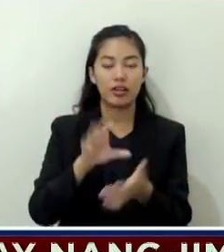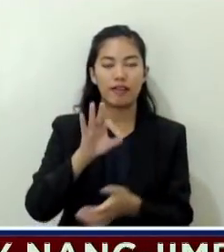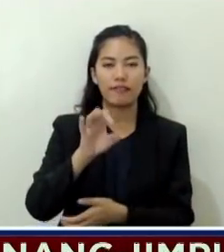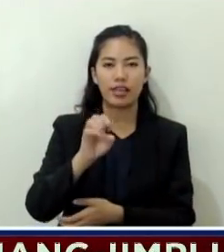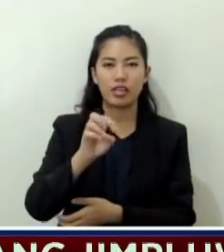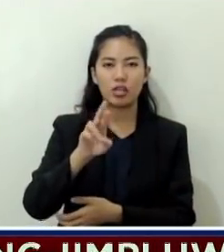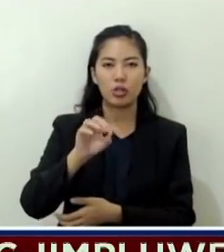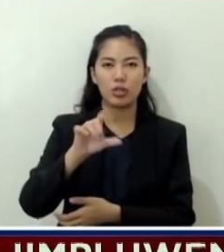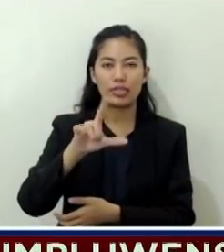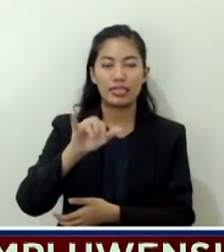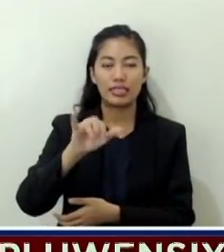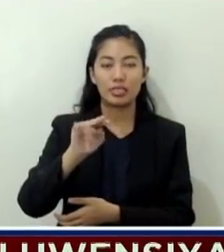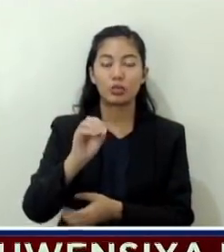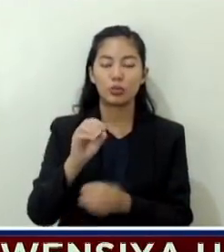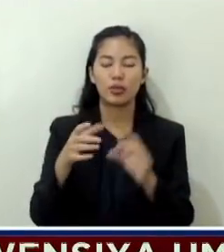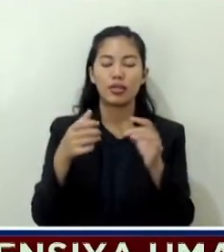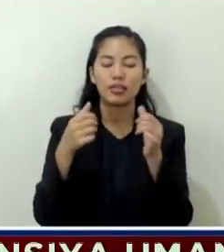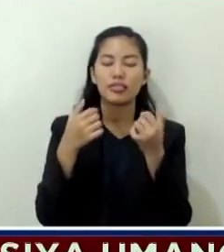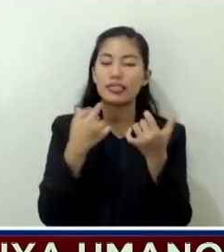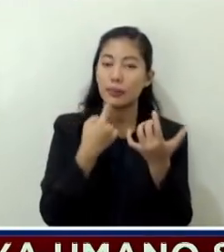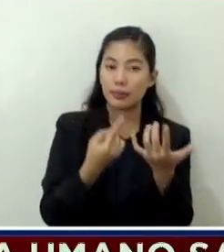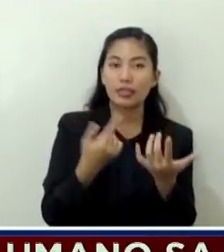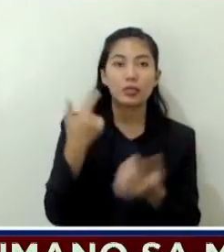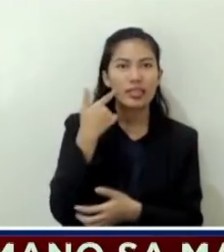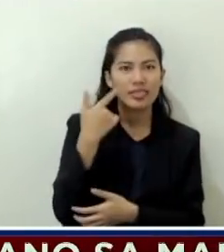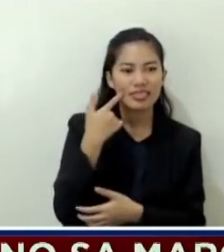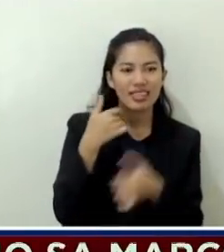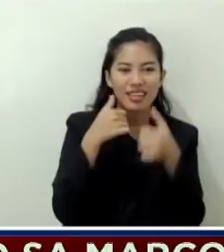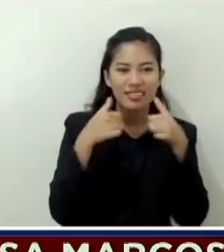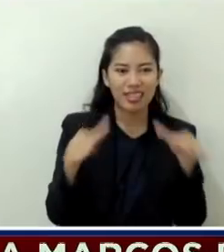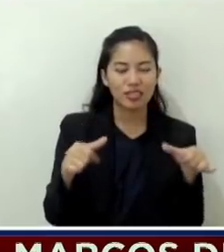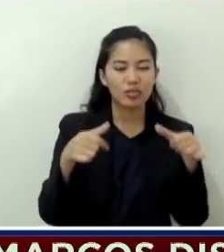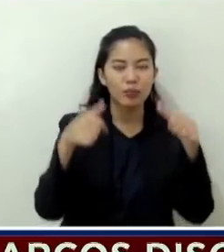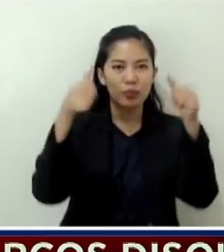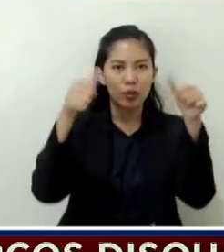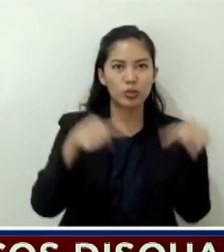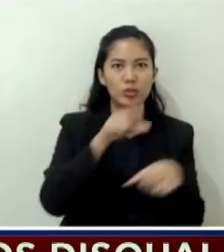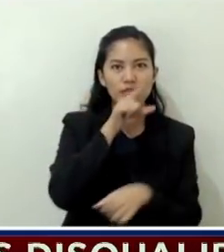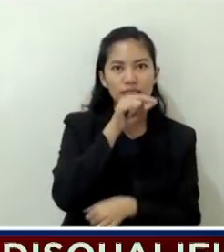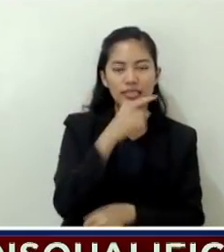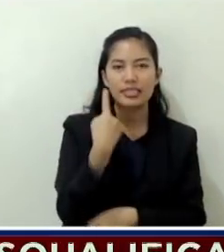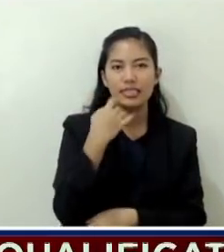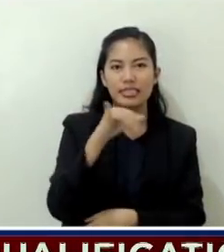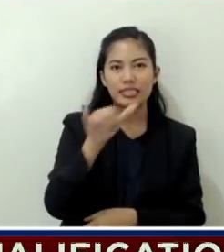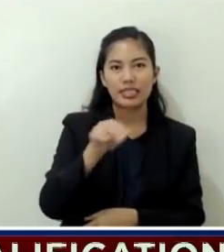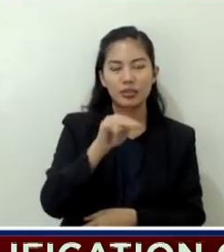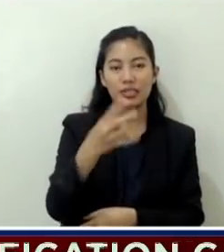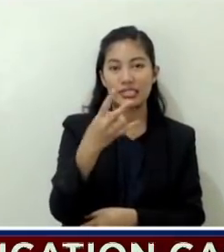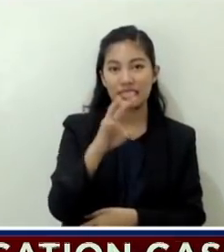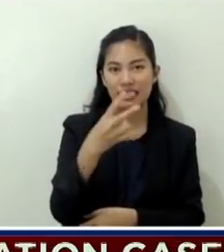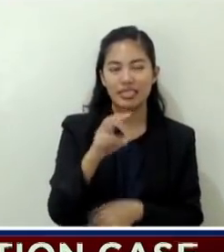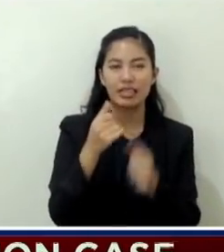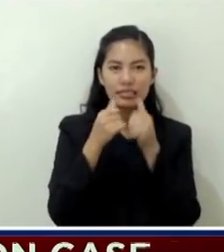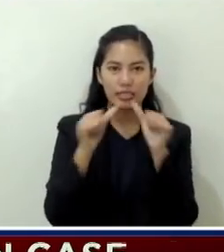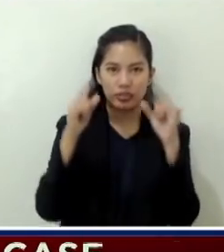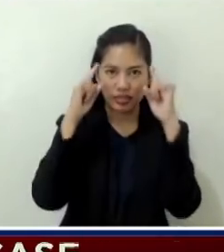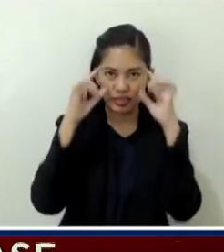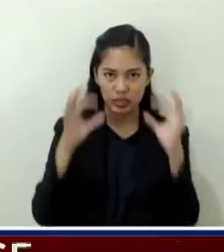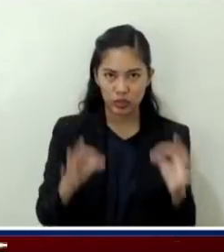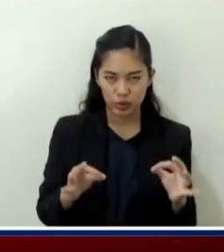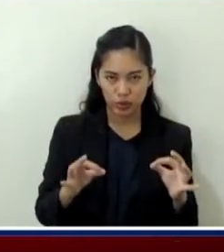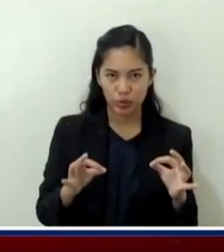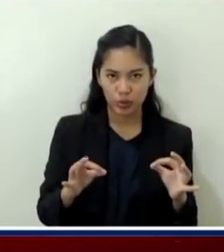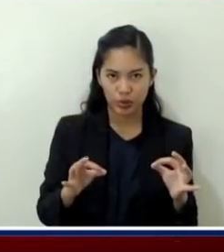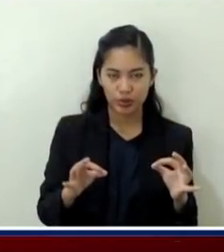nauna pa ang inanunsyo ni Guanzon sa Twitter account niya na noong January 17 ilalabas ang desisyon. Itinanggi rin